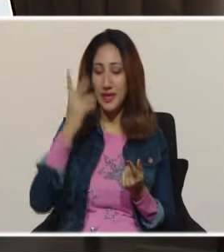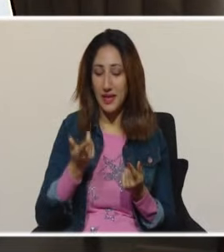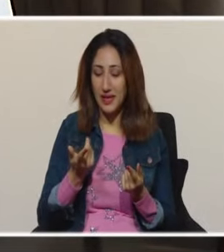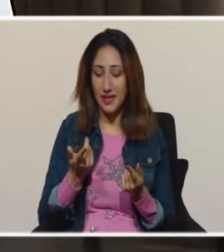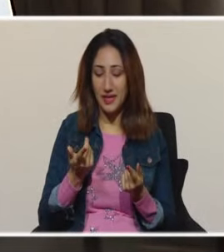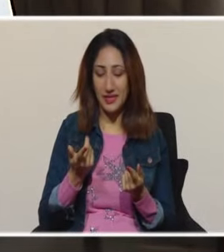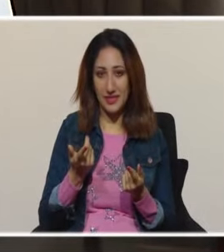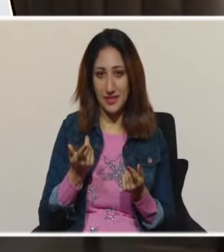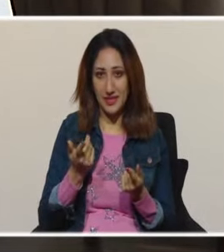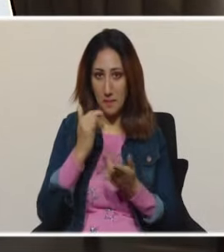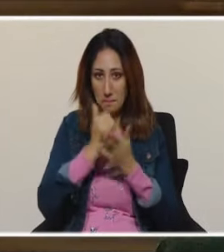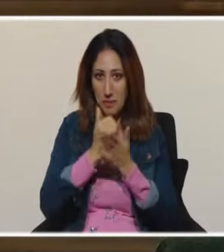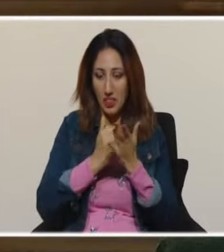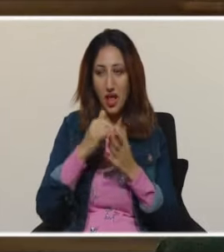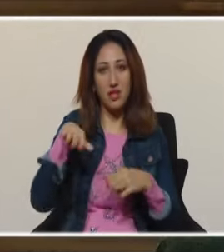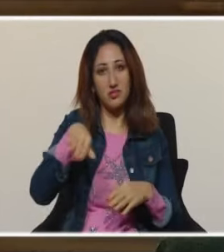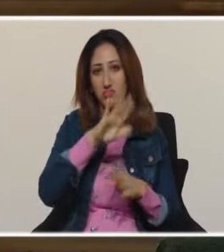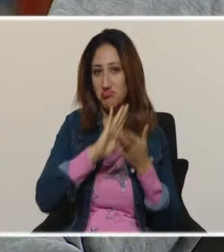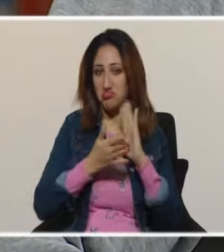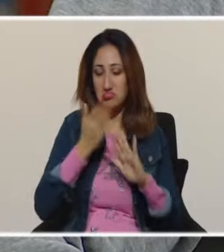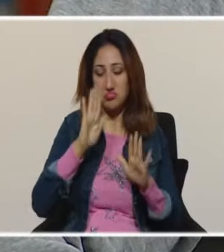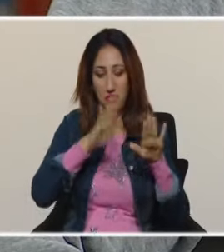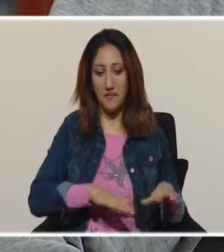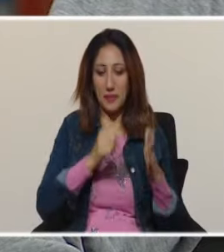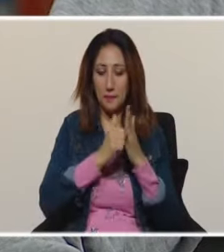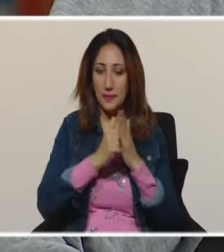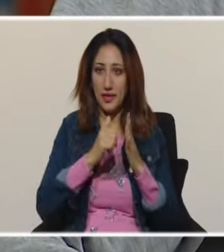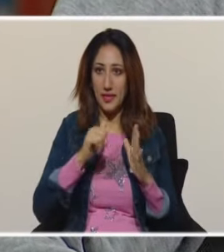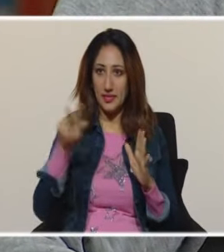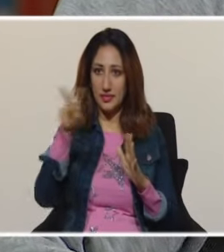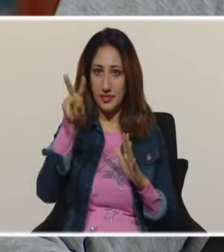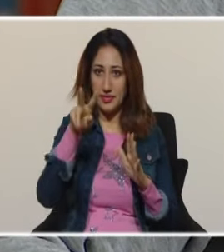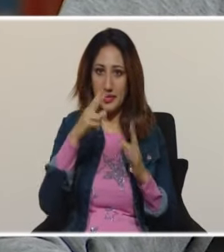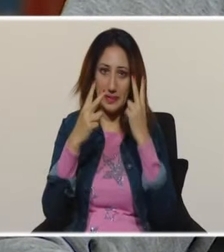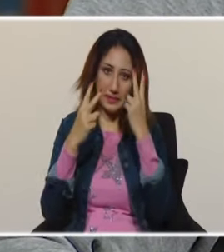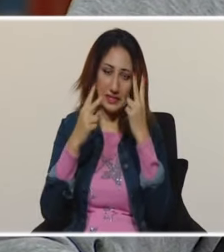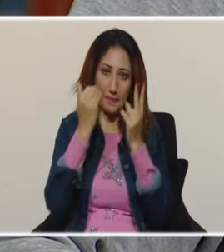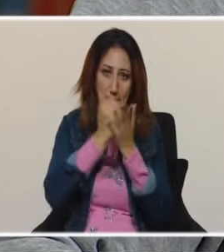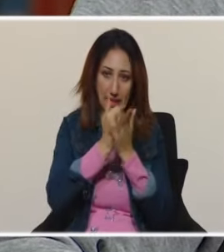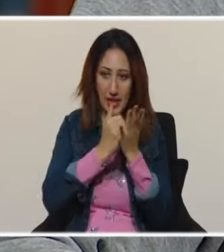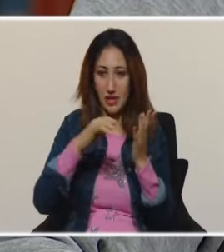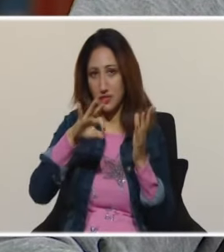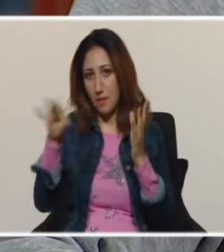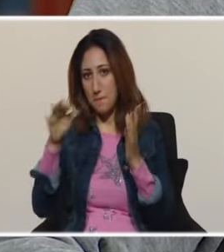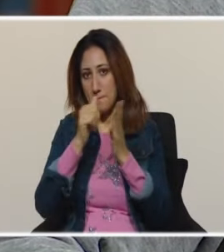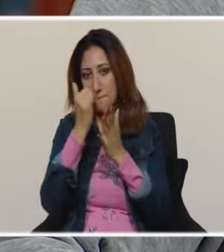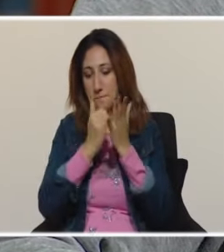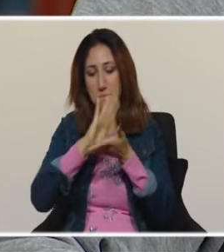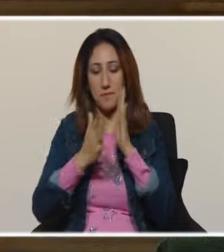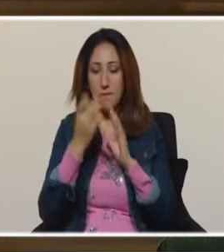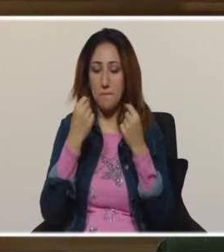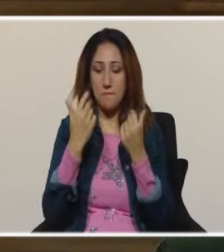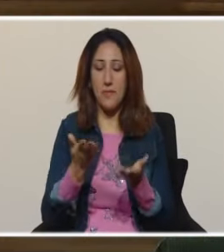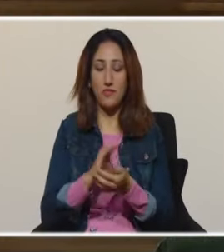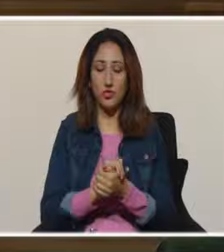هي طلعت بره المدرسه برضه؟ طلعت سابت المدرسه؟ الاء ونوره اللي في المدرسه. في المدرسه. انت طلعتي بره